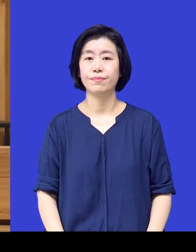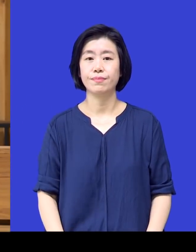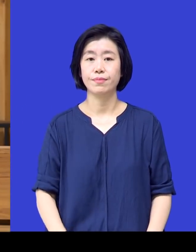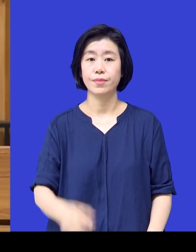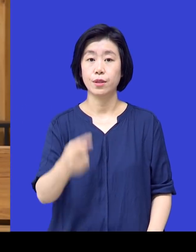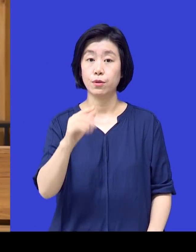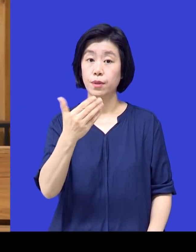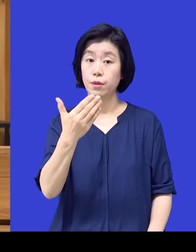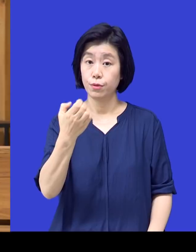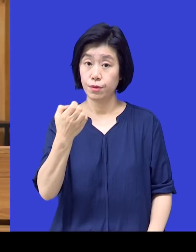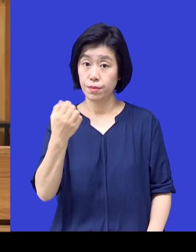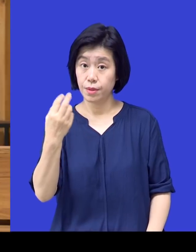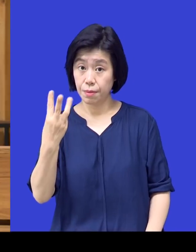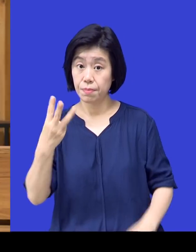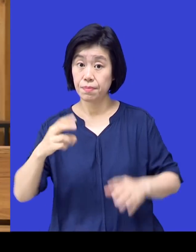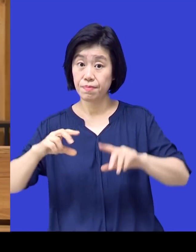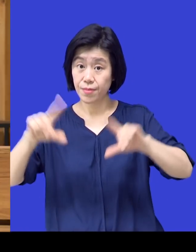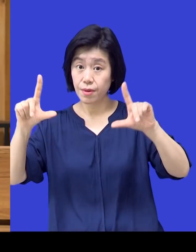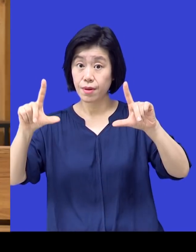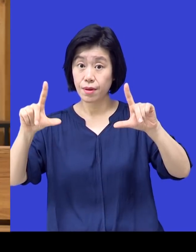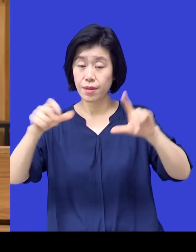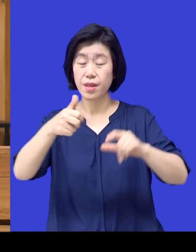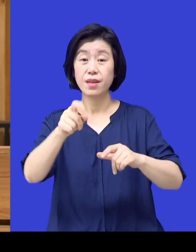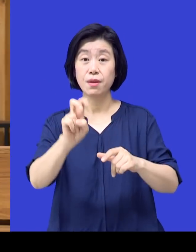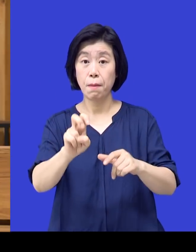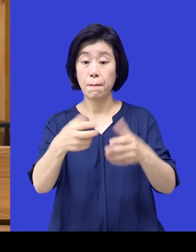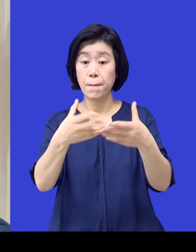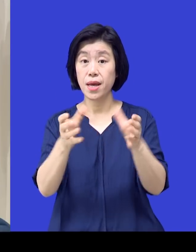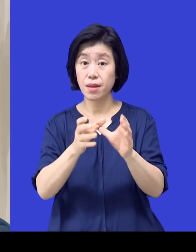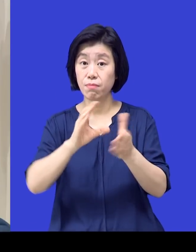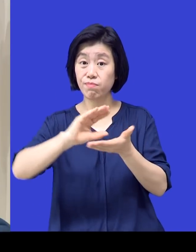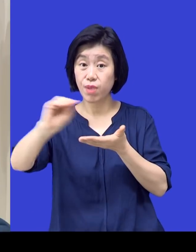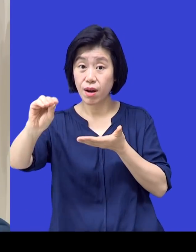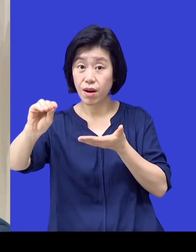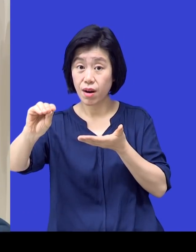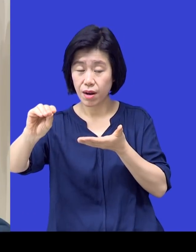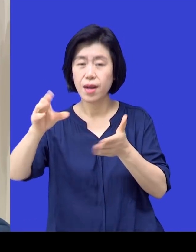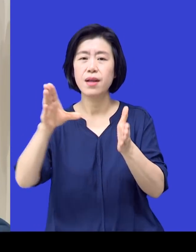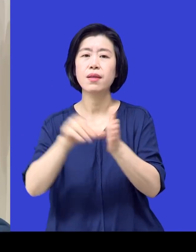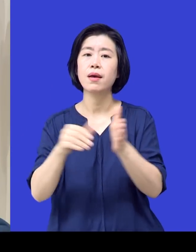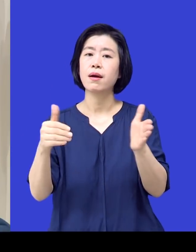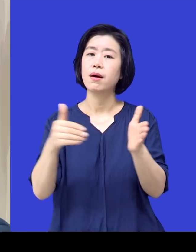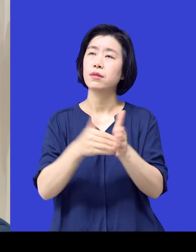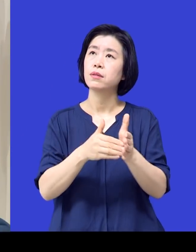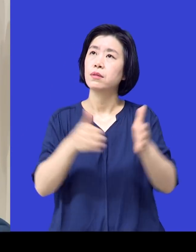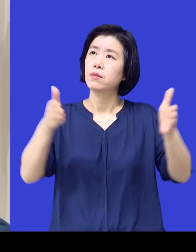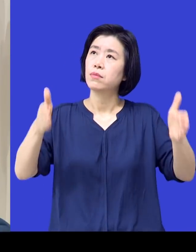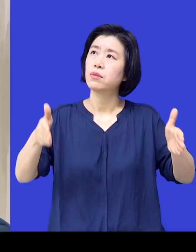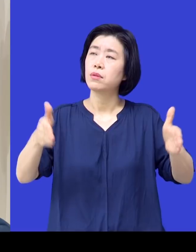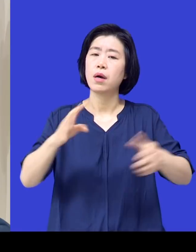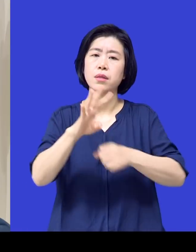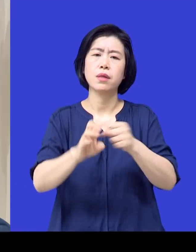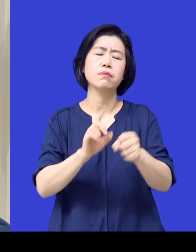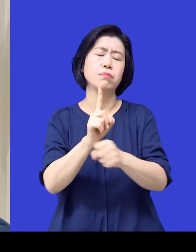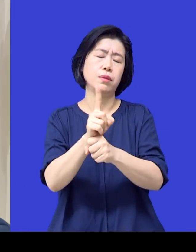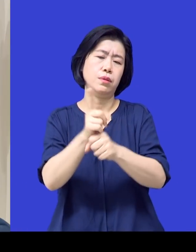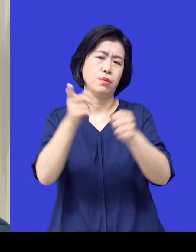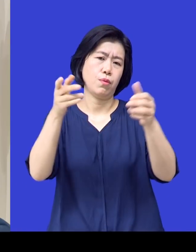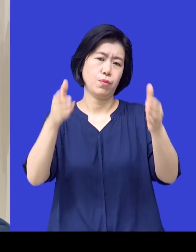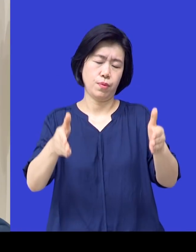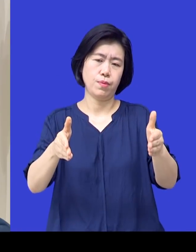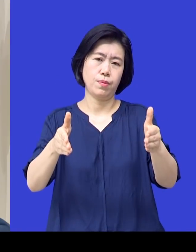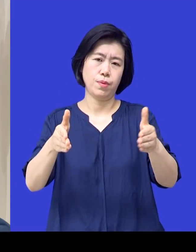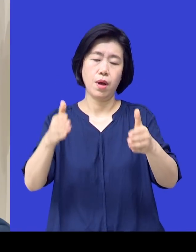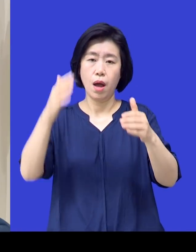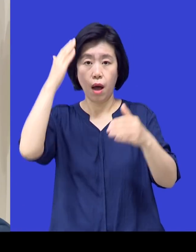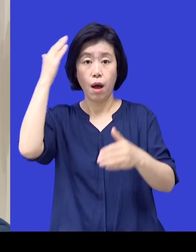93년에 이제 컴패션 철수하기까지 10만 명 넘는 어린이를 네. 양육했다고 하죠. 41년을 이제 41 한국을 년을. 돕고. 그러니까 제가 참 몰랐던